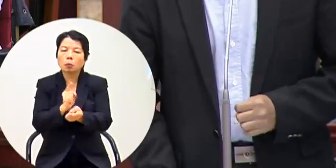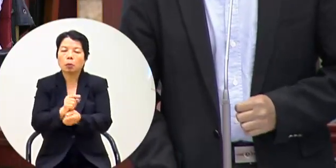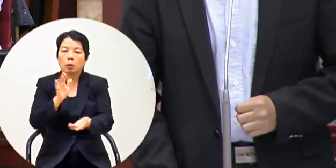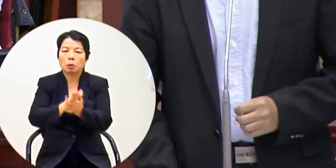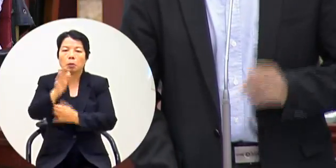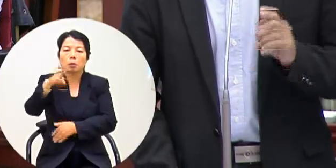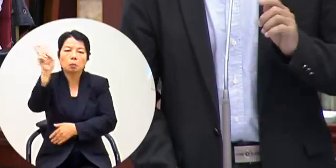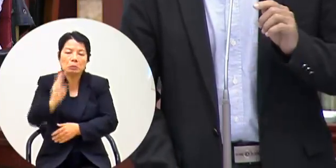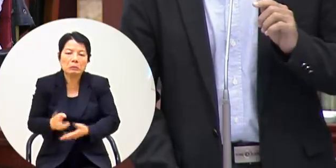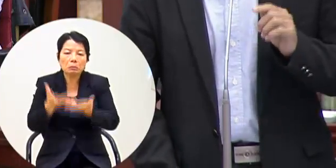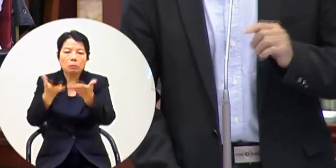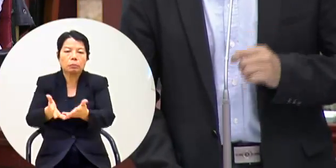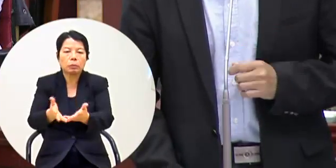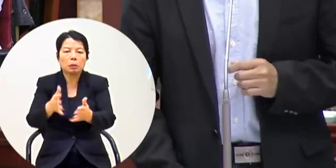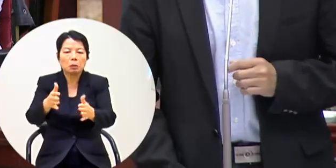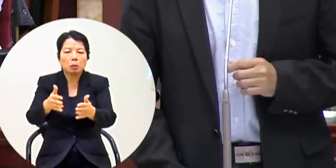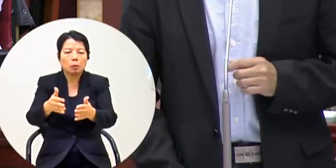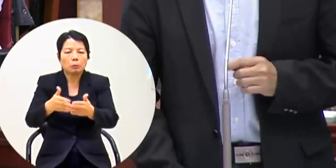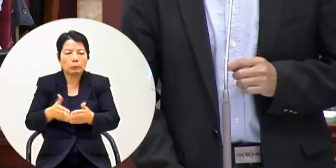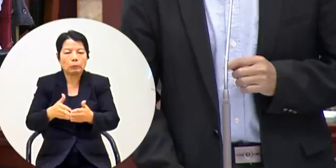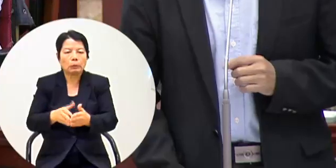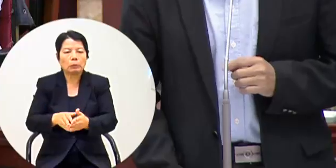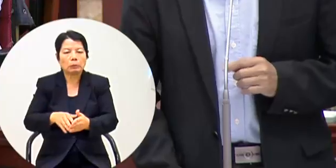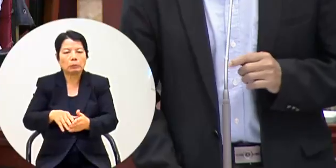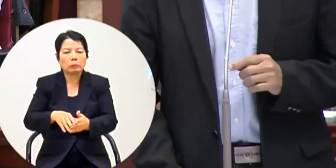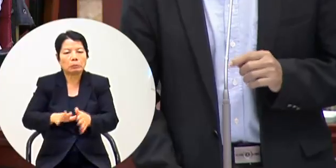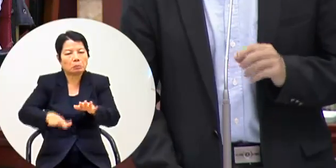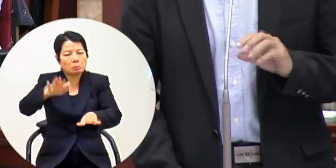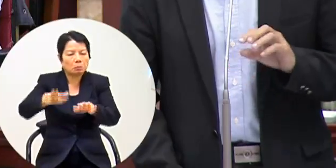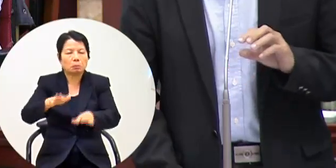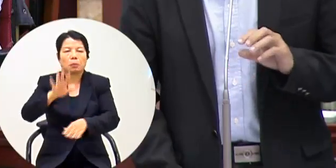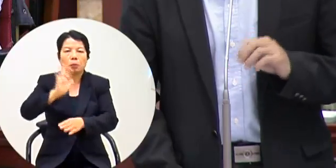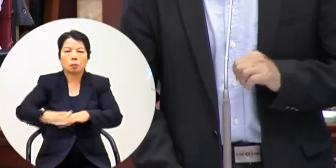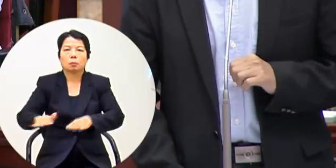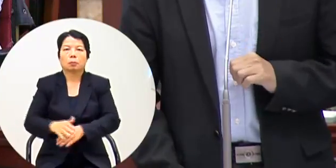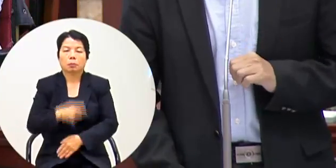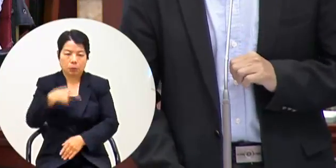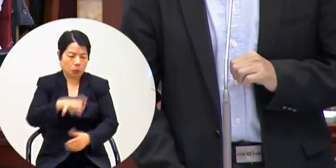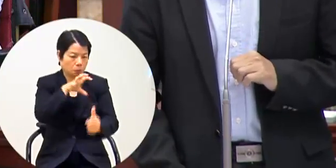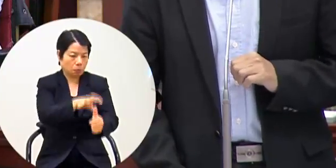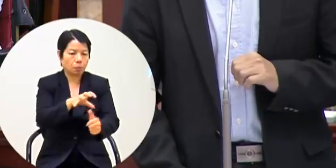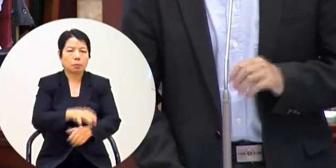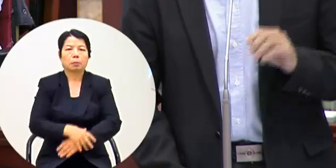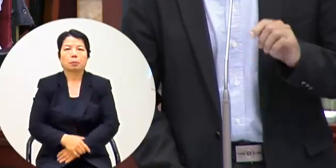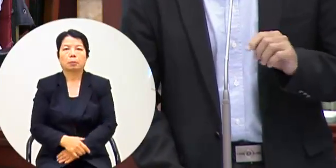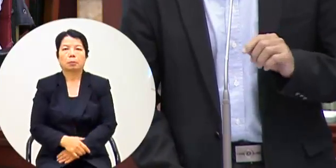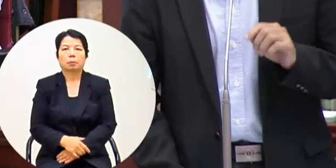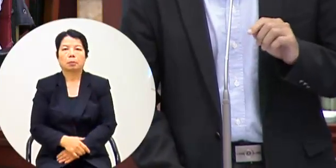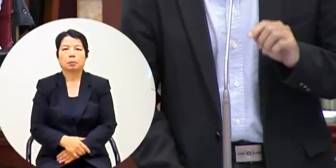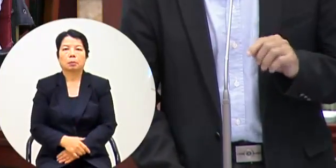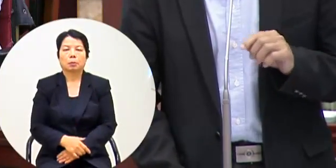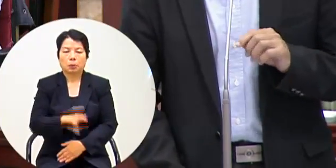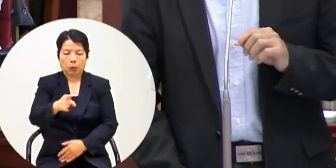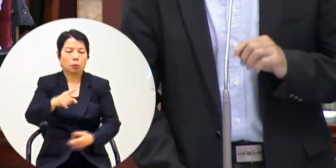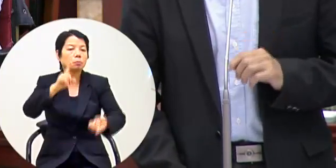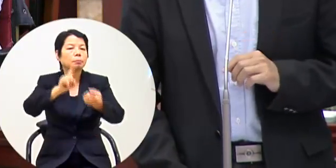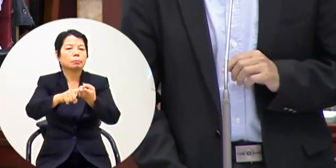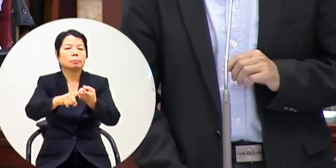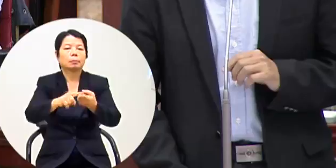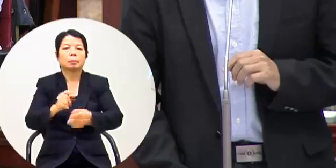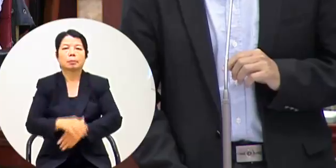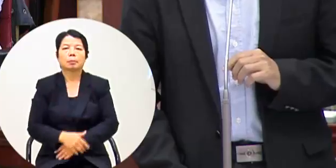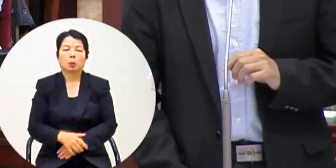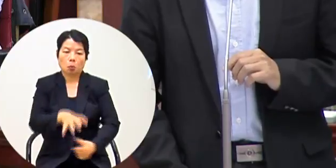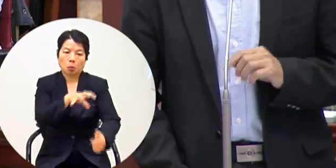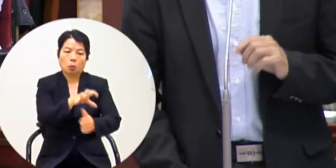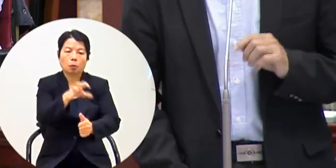议员报告哈，我们这样子要求是其实这是合理的。为什么？因为我们要求是十月到隔年的三